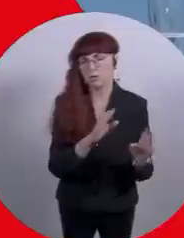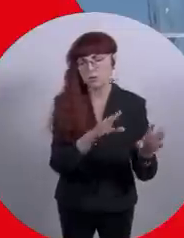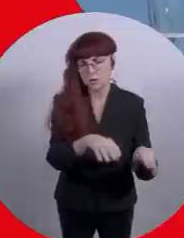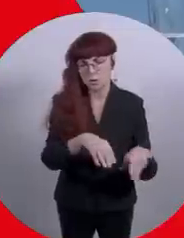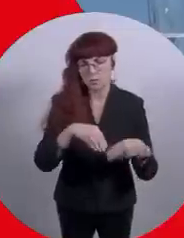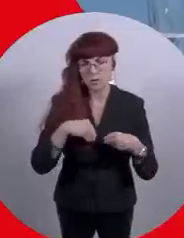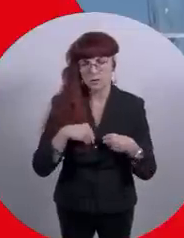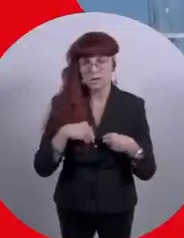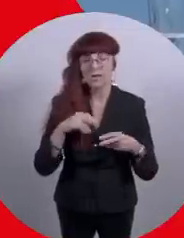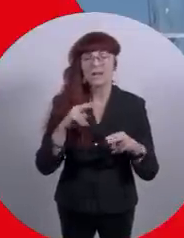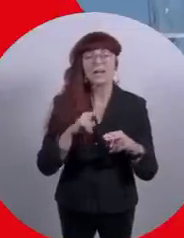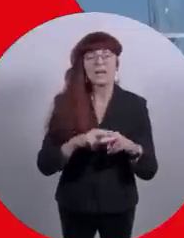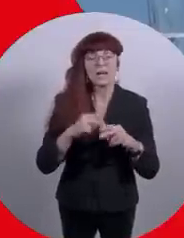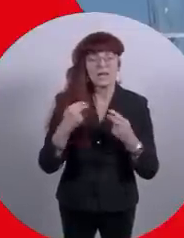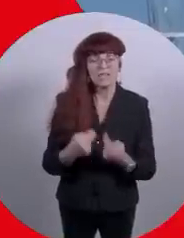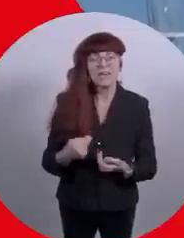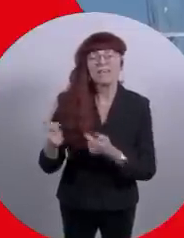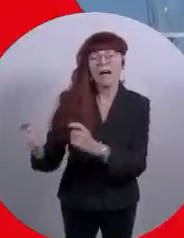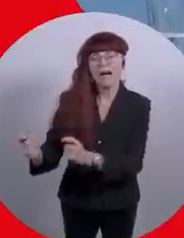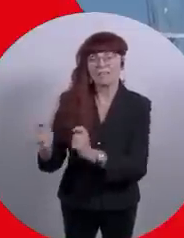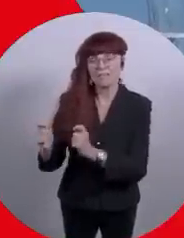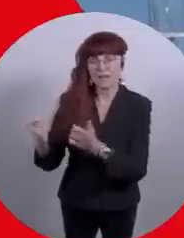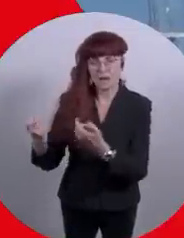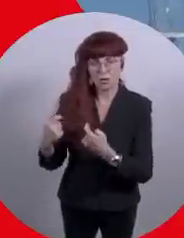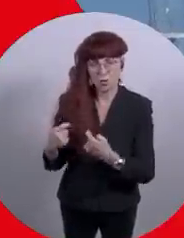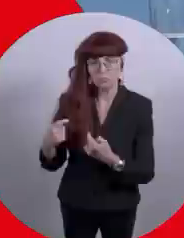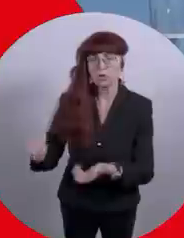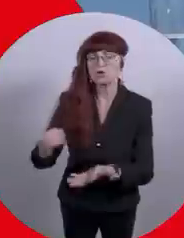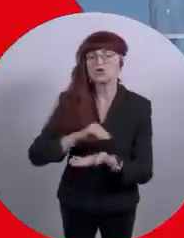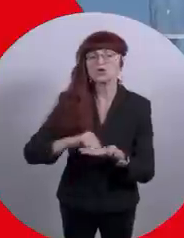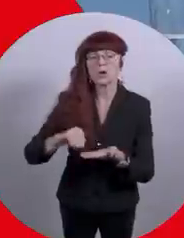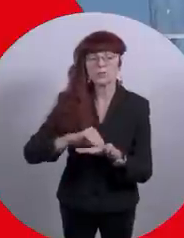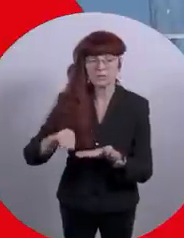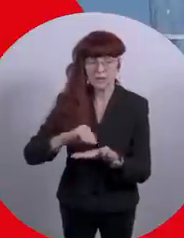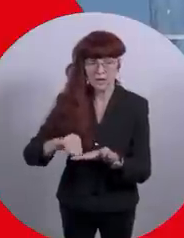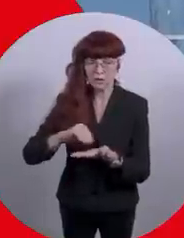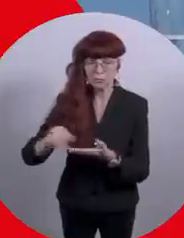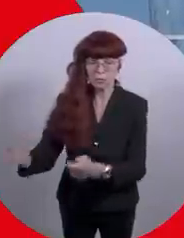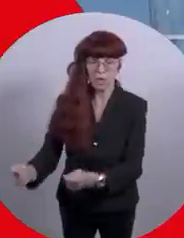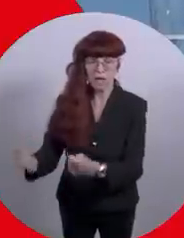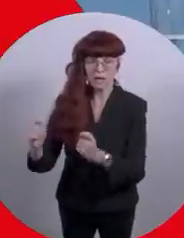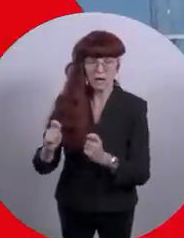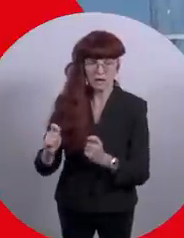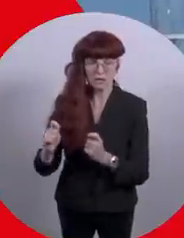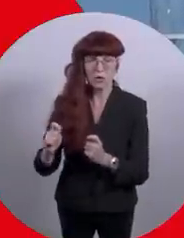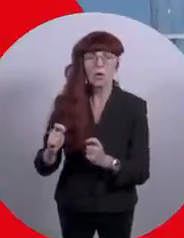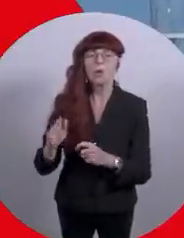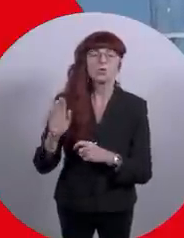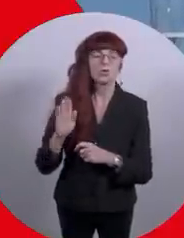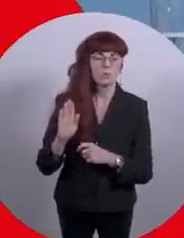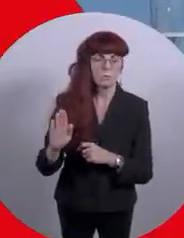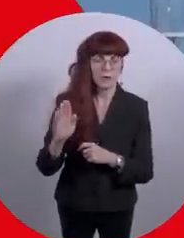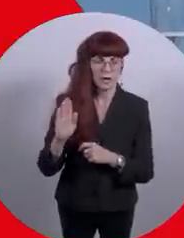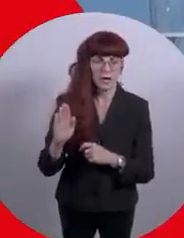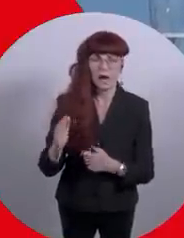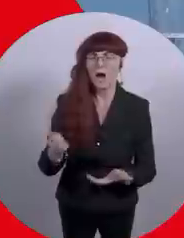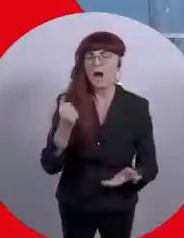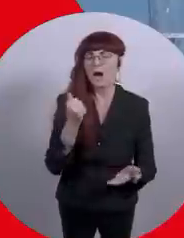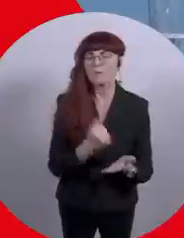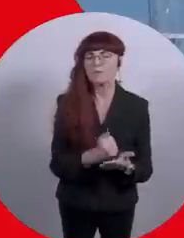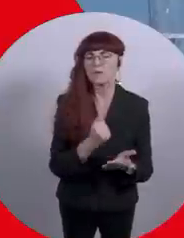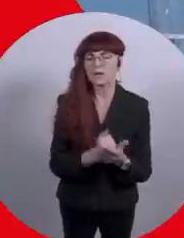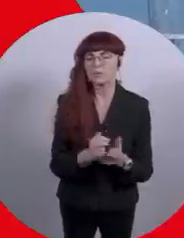sollte es Anträge geben sind diese anschriftlich einzureichen und werden B dem amtierenden